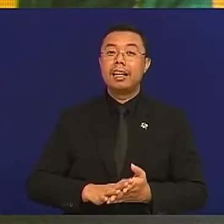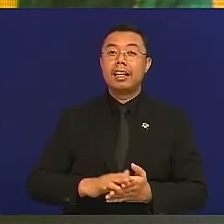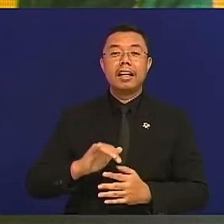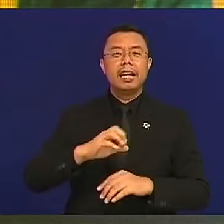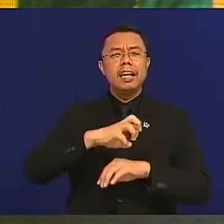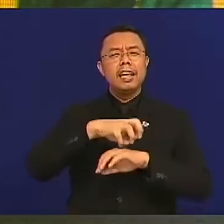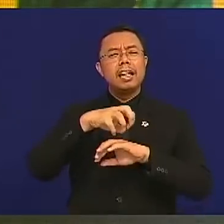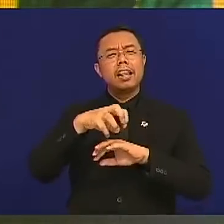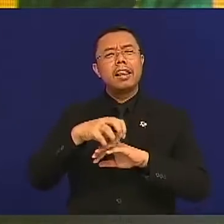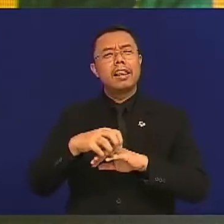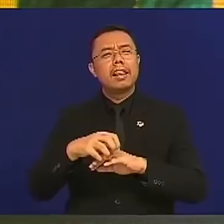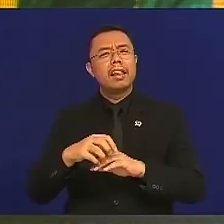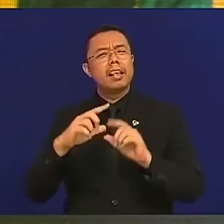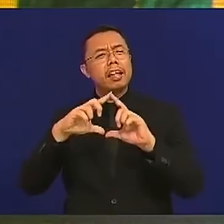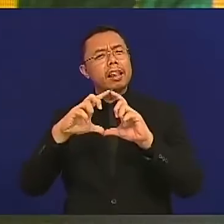intan-intan dan